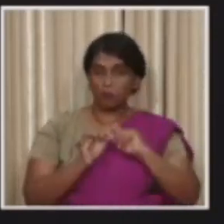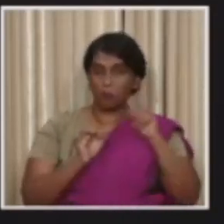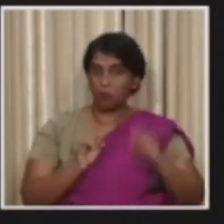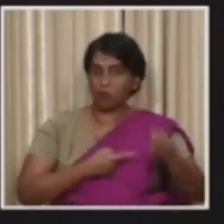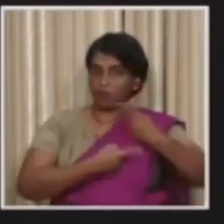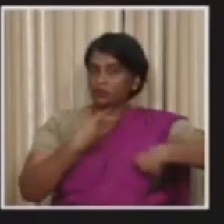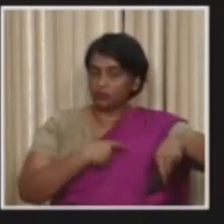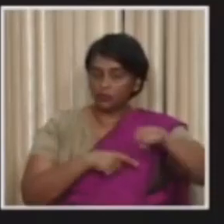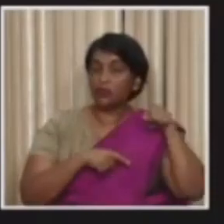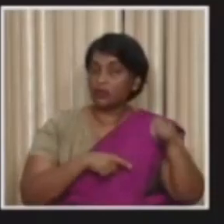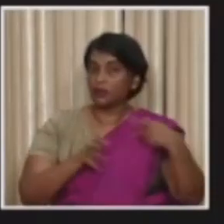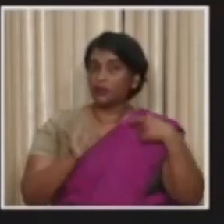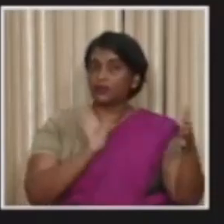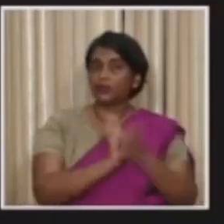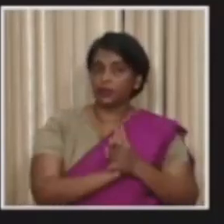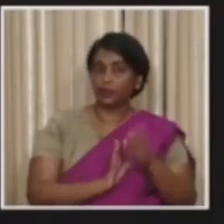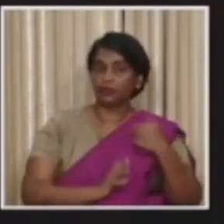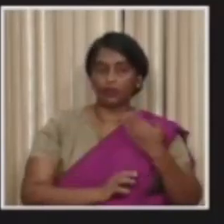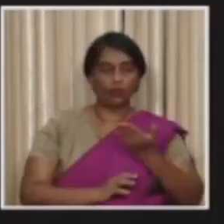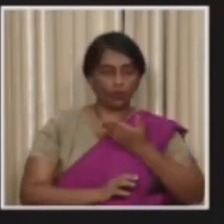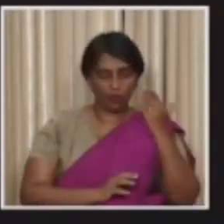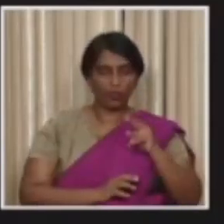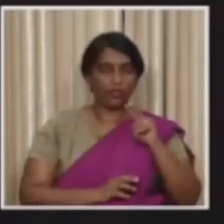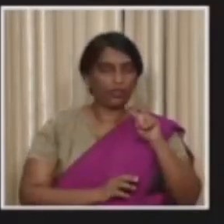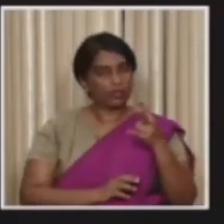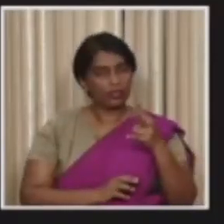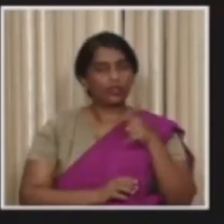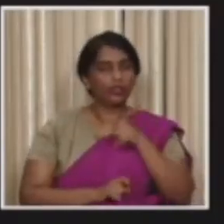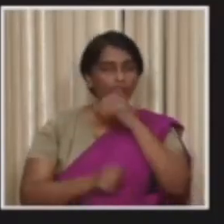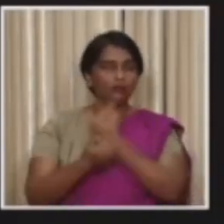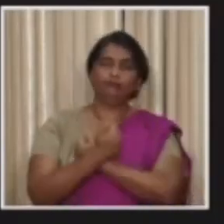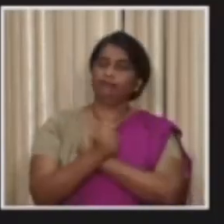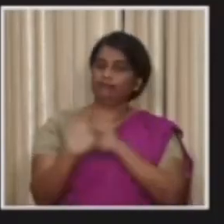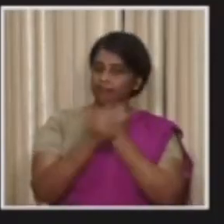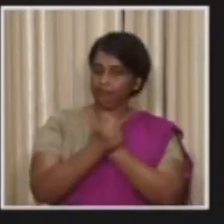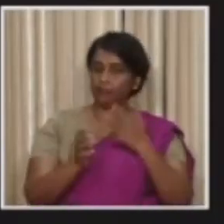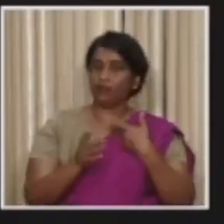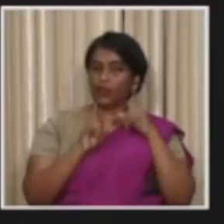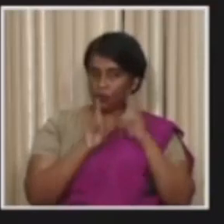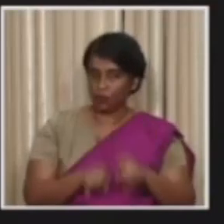කරලා ඔවුන් හරහා අපිට පුළුවන් වුණා 200ක් විතර නිදහස් කිරීම සඳහා අවශ්‍ය